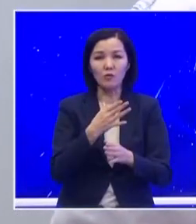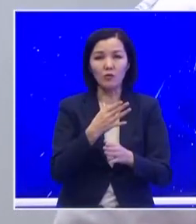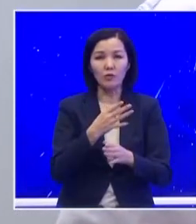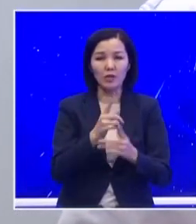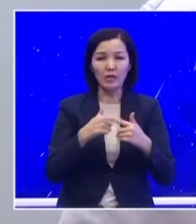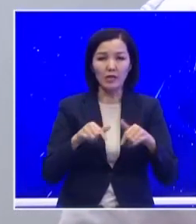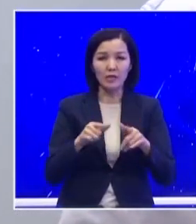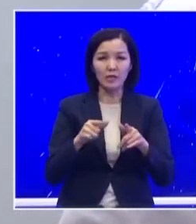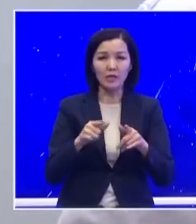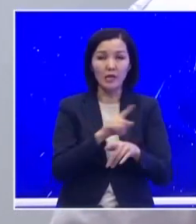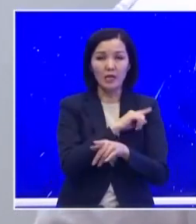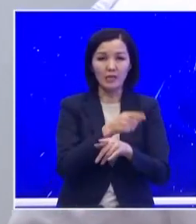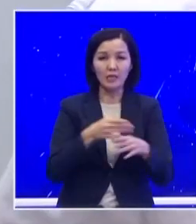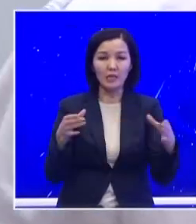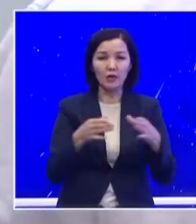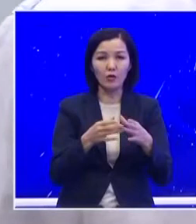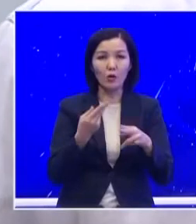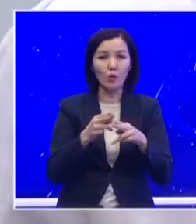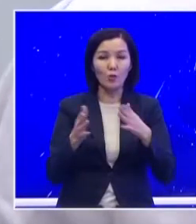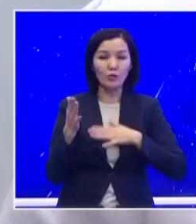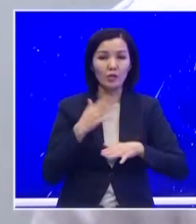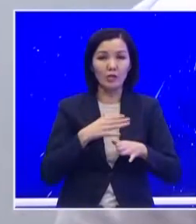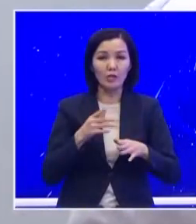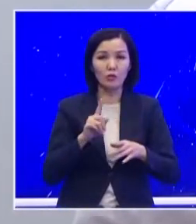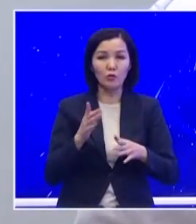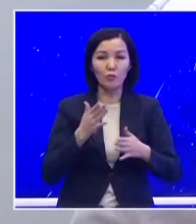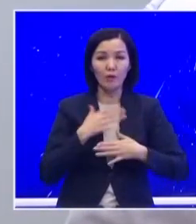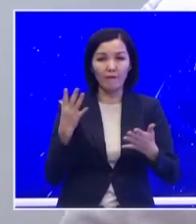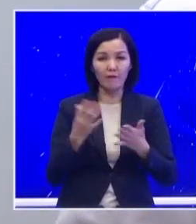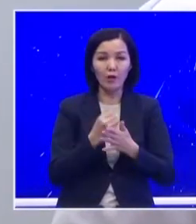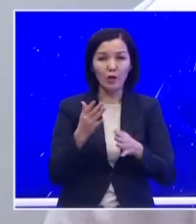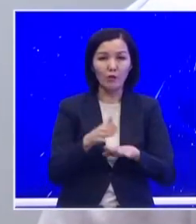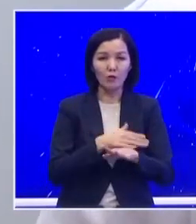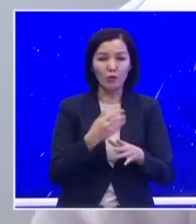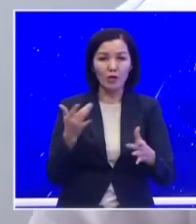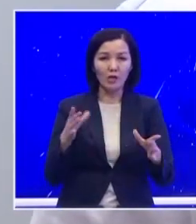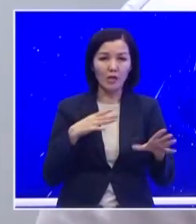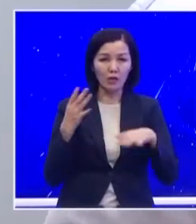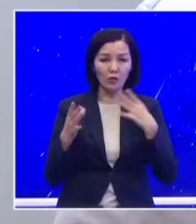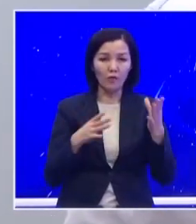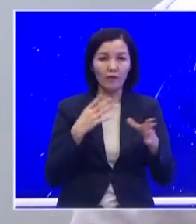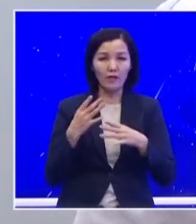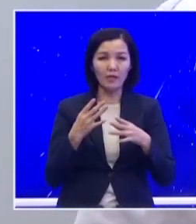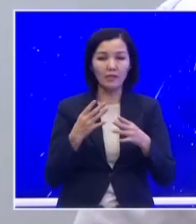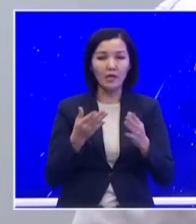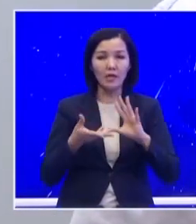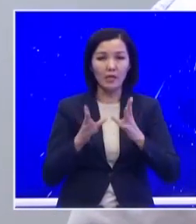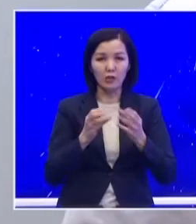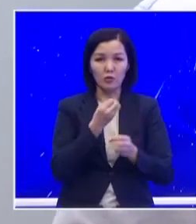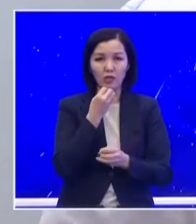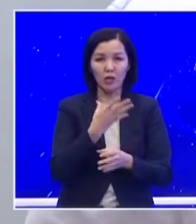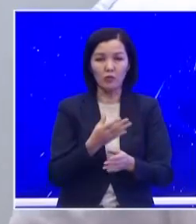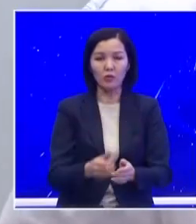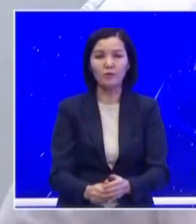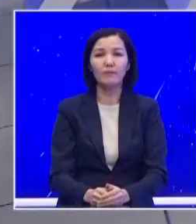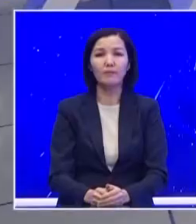и достойные команды. Очень рад, что нам удалось выиграть. Мы долго готовились к этим стартам. И, как видите, результат налицо.